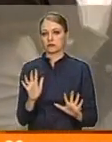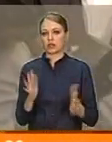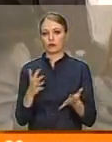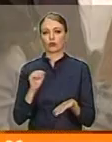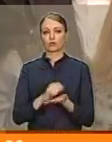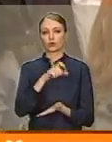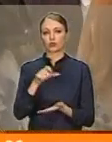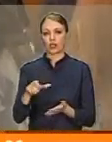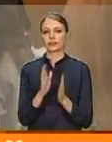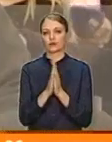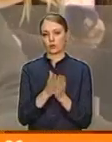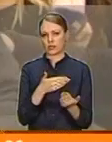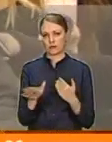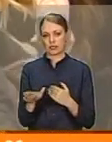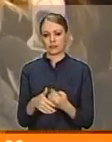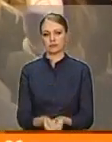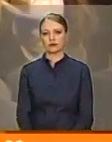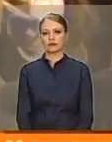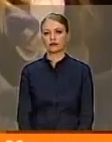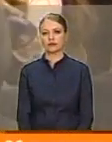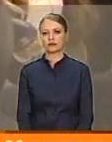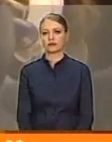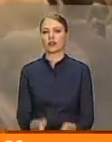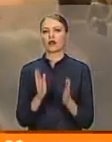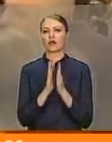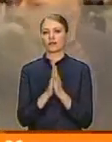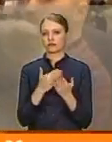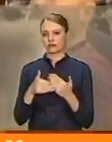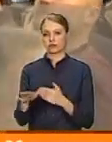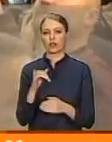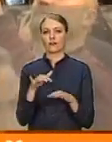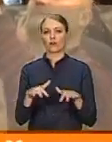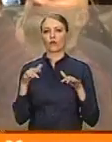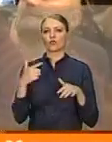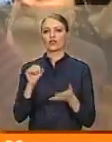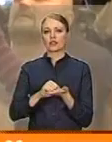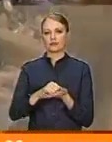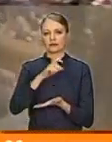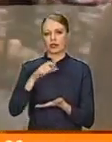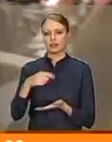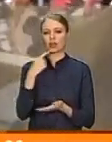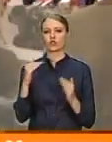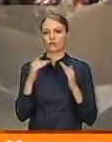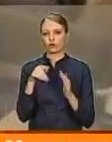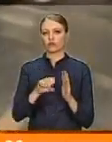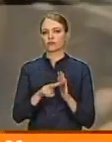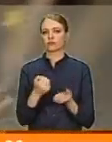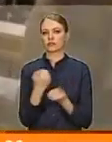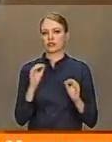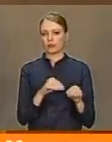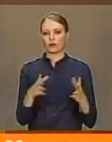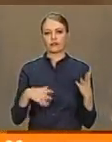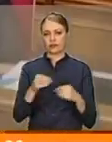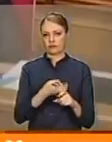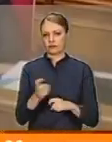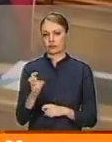раптом журналістів просять піти. Будь ласка, проходимо на вихід. У ложі преси Служба безпеки кажуть, будівлю заміновано, всі на